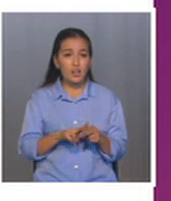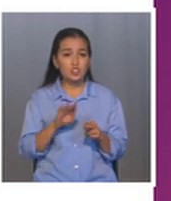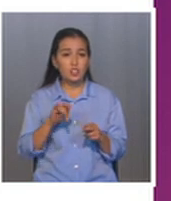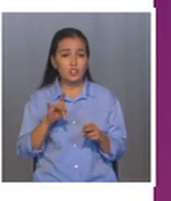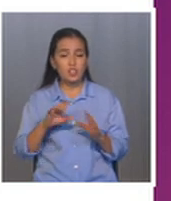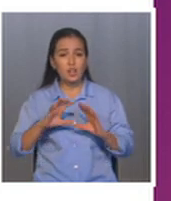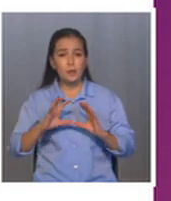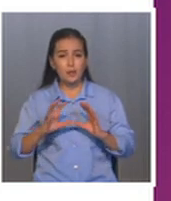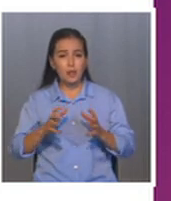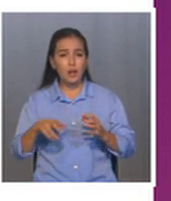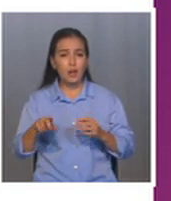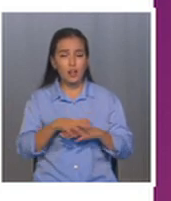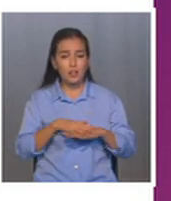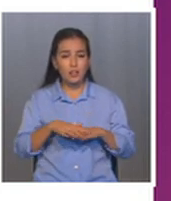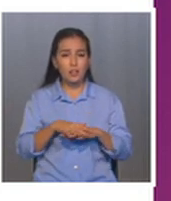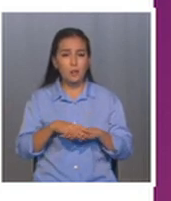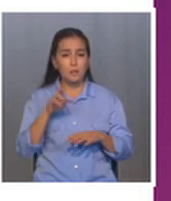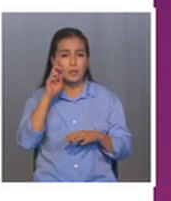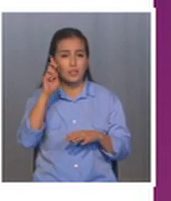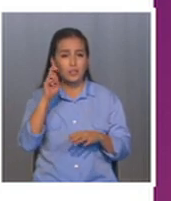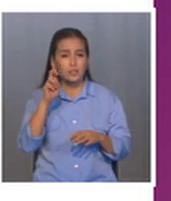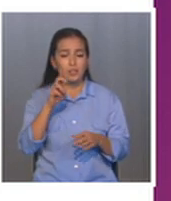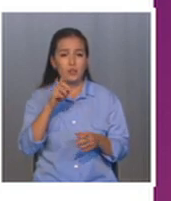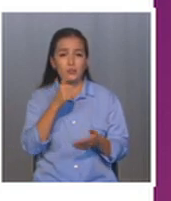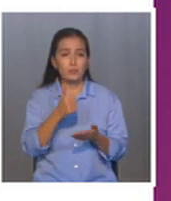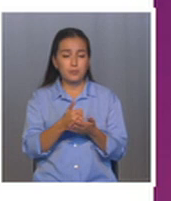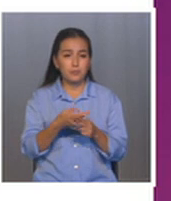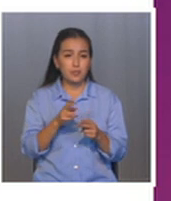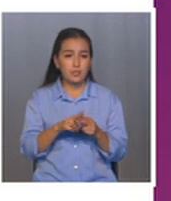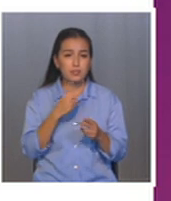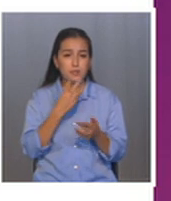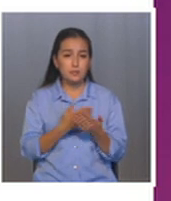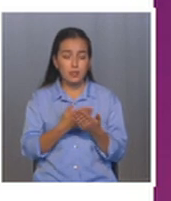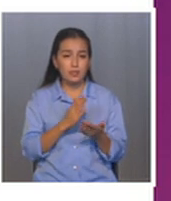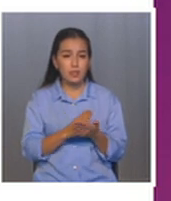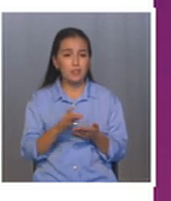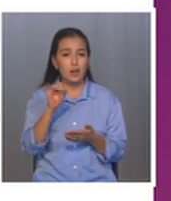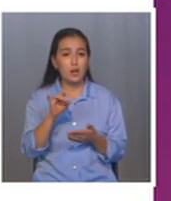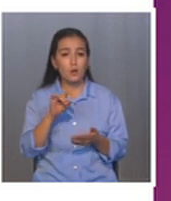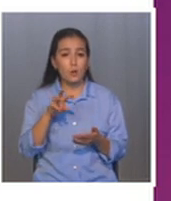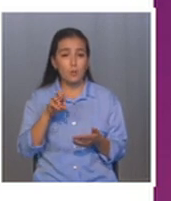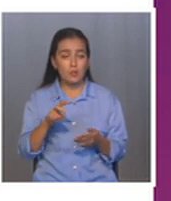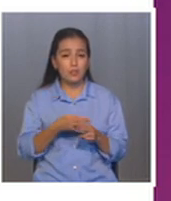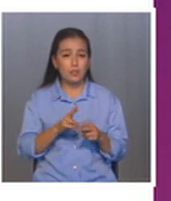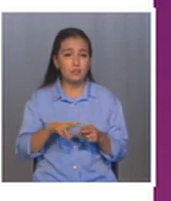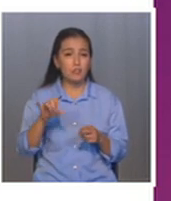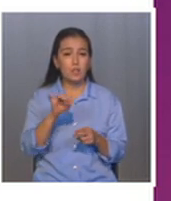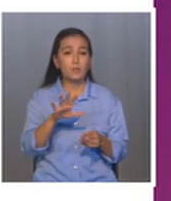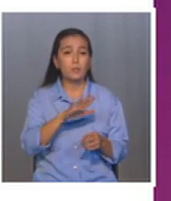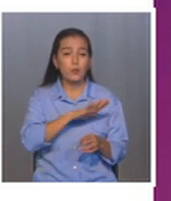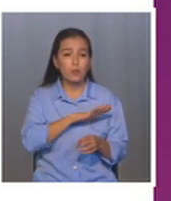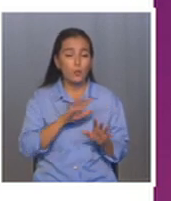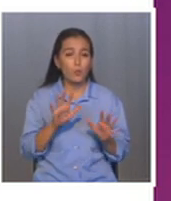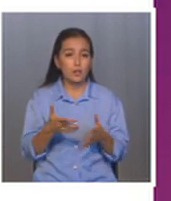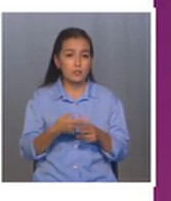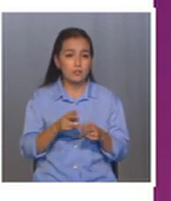мемлекеттік мүдделер басты сипат алады. Тарихи роман негізін тарихта болған оқиға желісі құрайды.